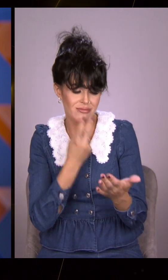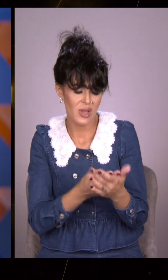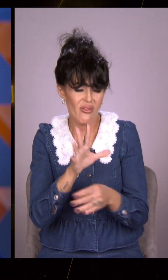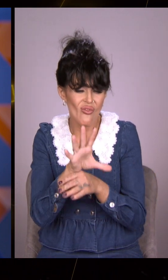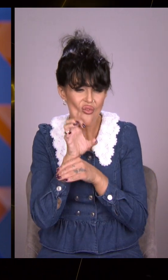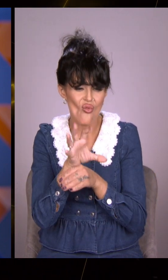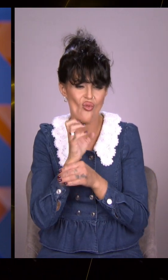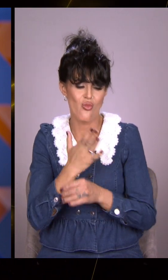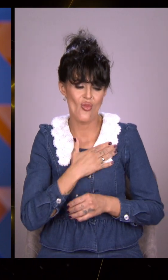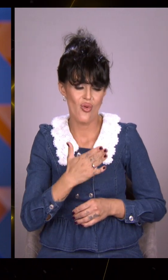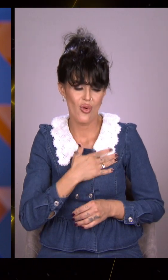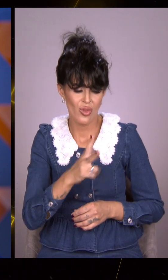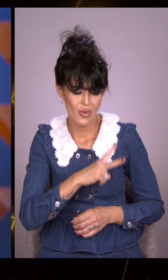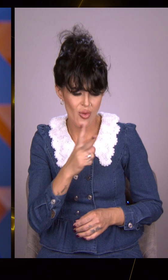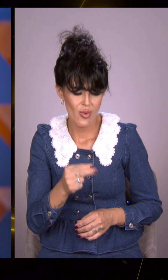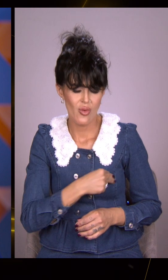ну, дуже тяжко.